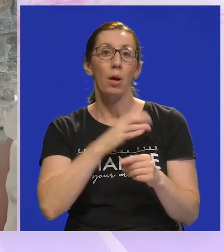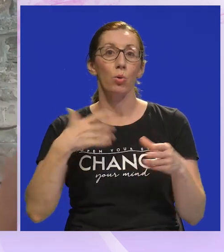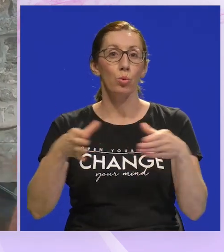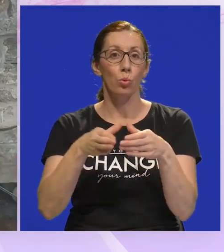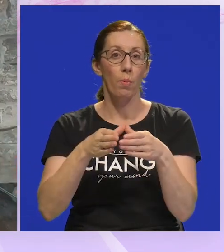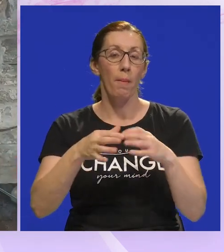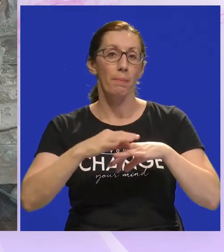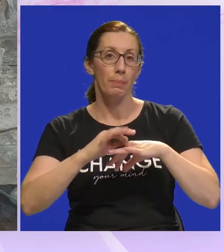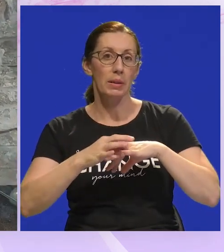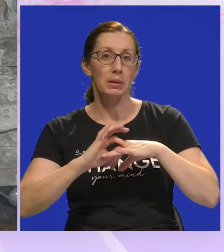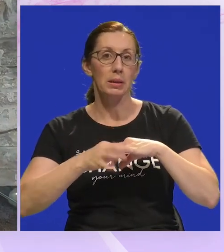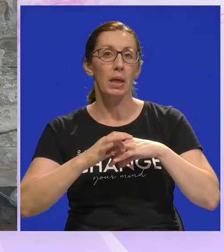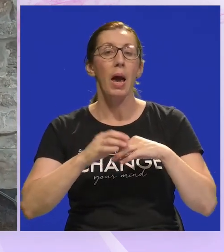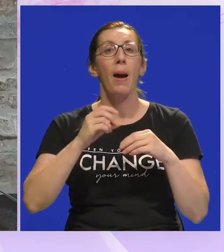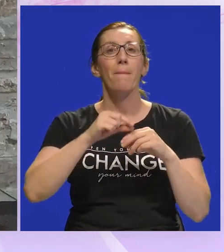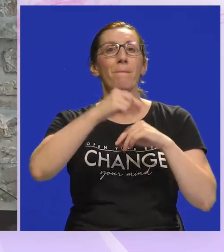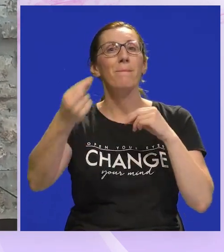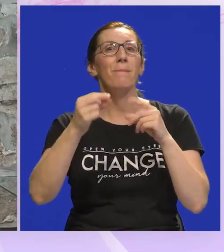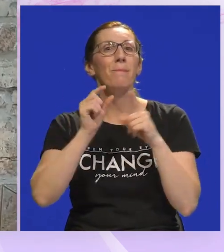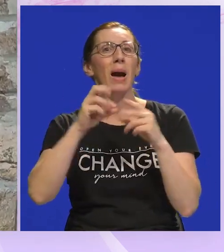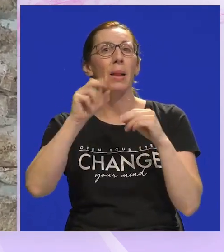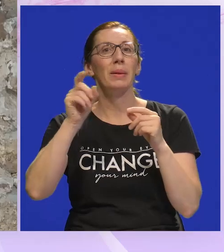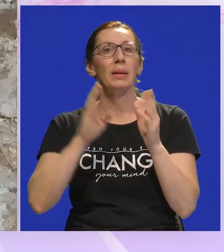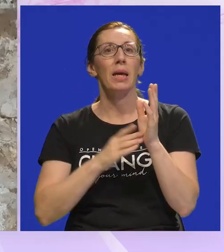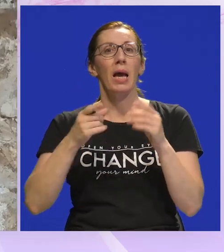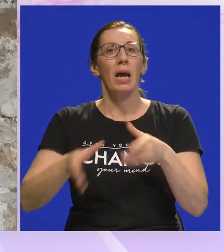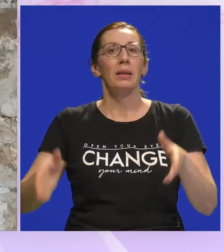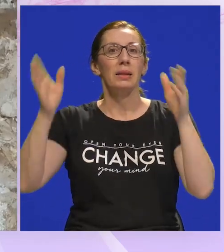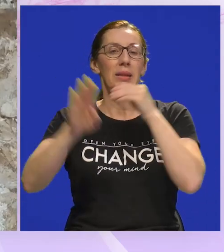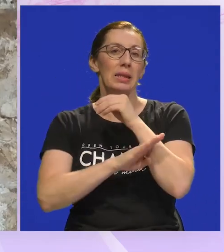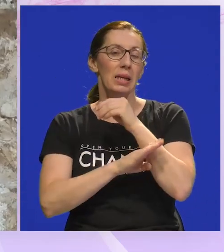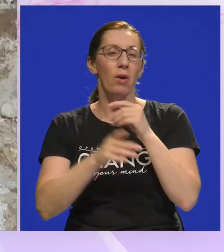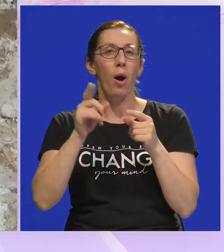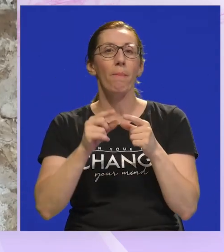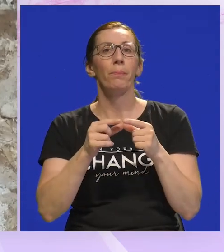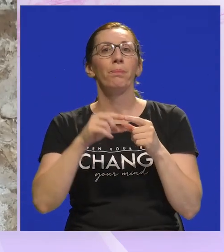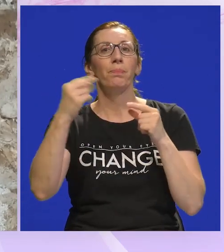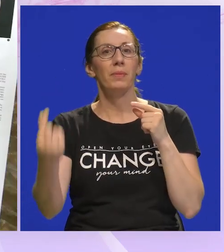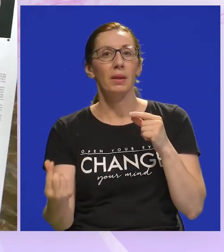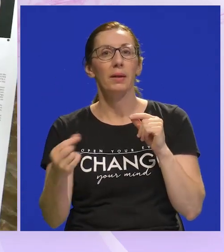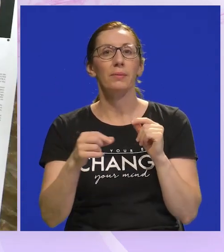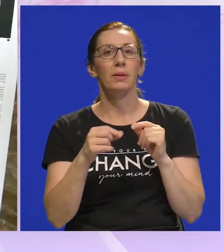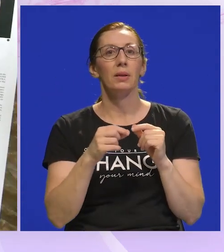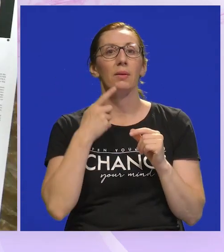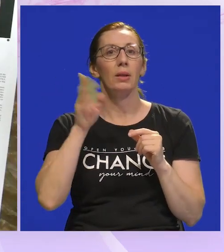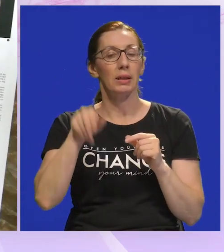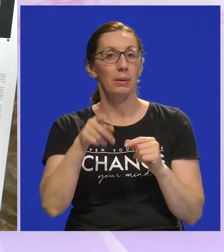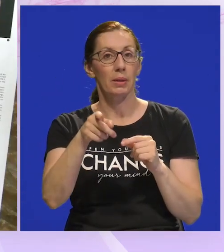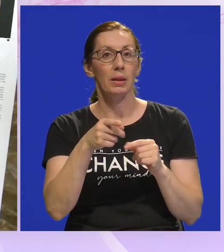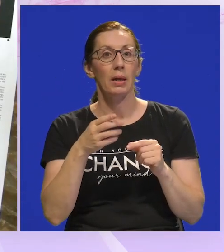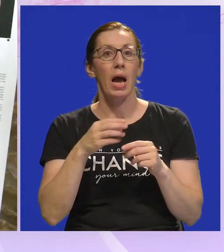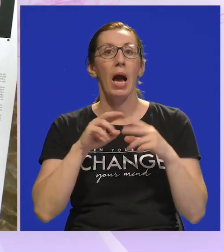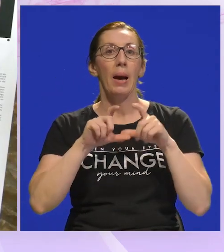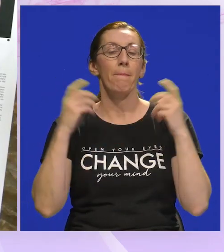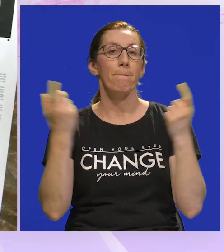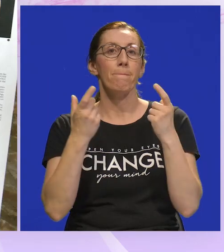zanimljiva skupina prstenova sa palminim grančicama, koji po tipu su vrlo slični jednom prstenu koji i vi ovdje imate